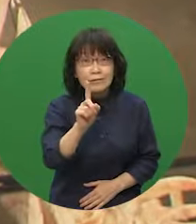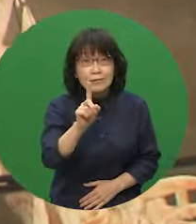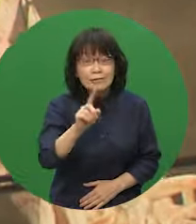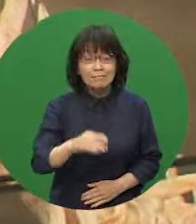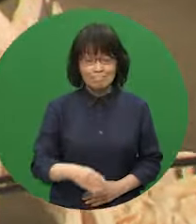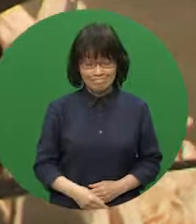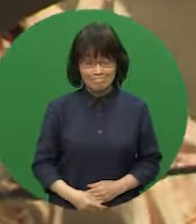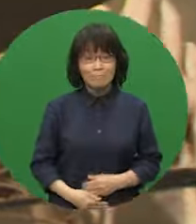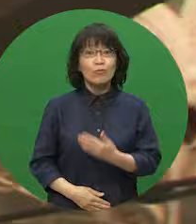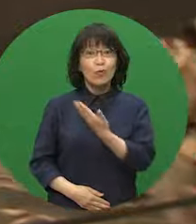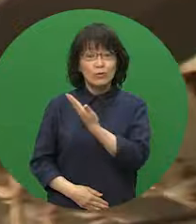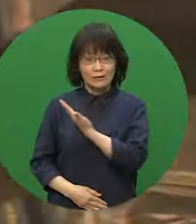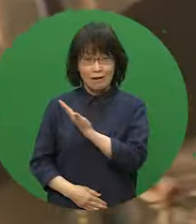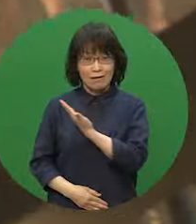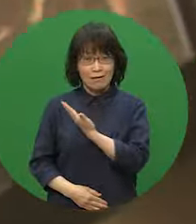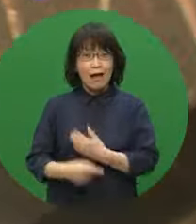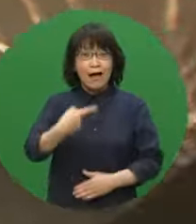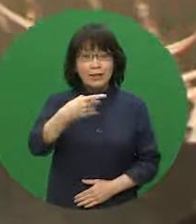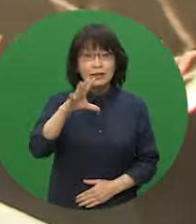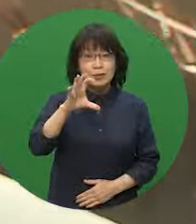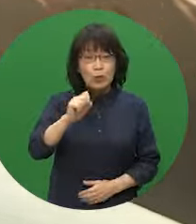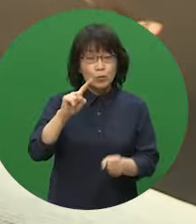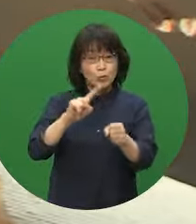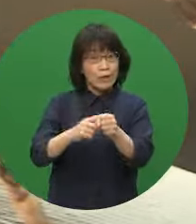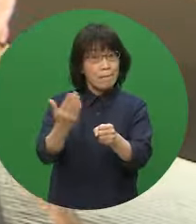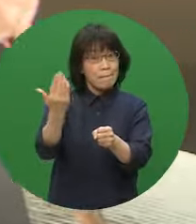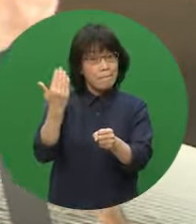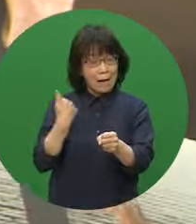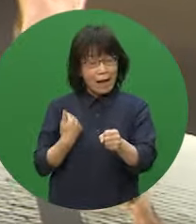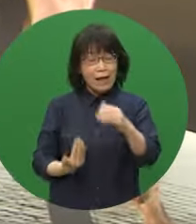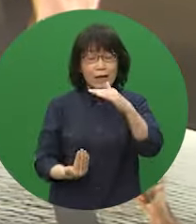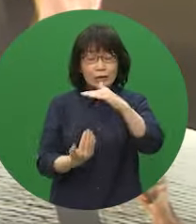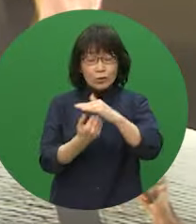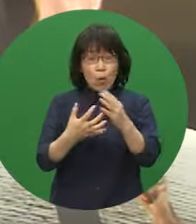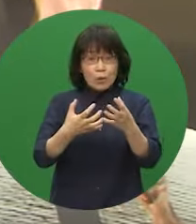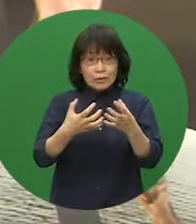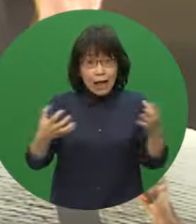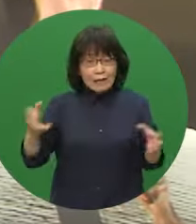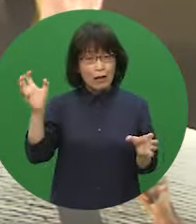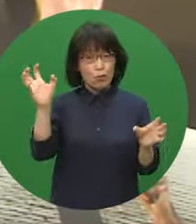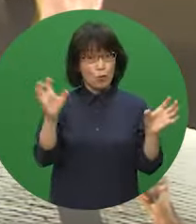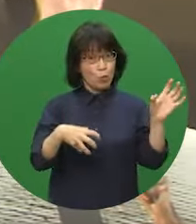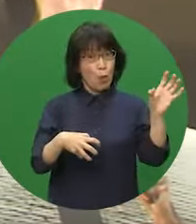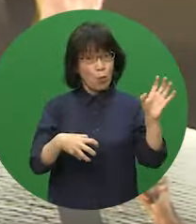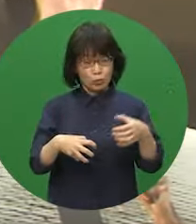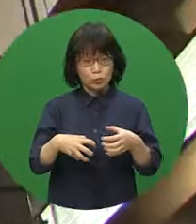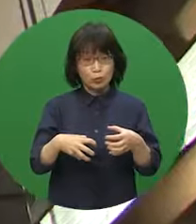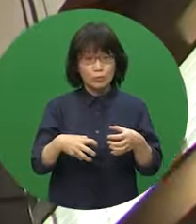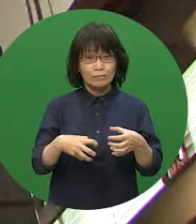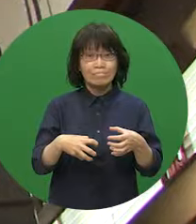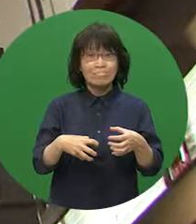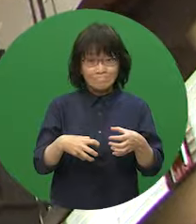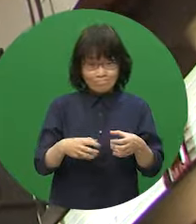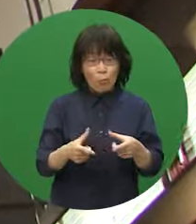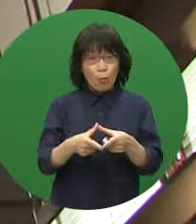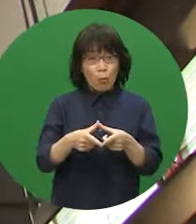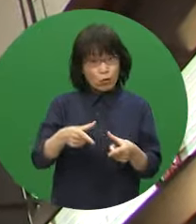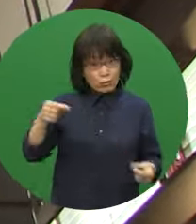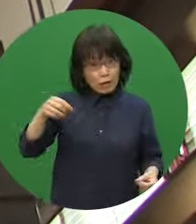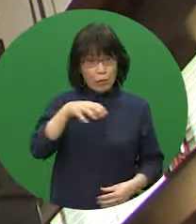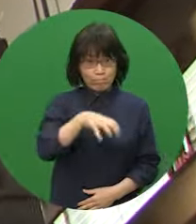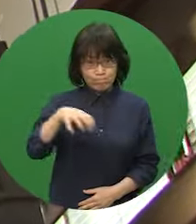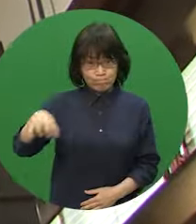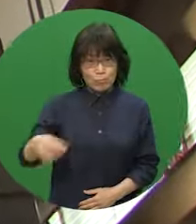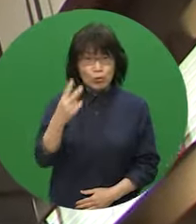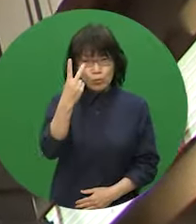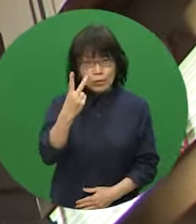億年ほど前の白亜紀にいた史上最大級の肉食恐竜のスピノサウルスになります。国内には2体し